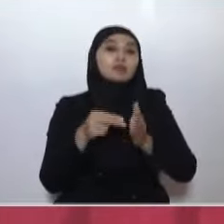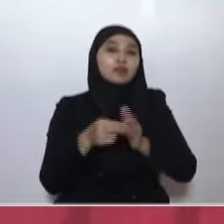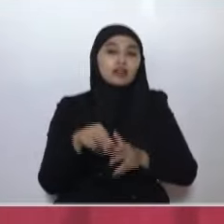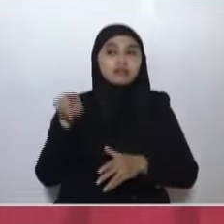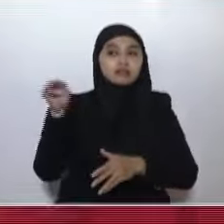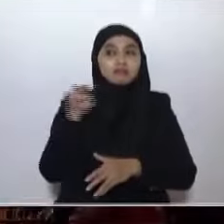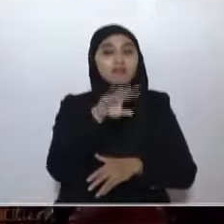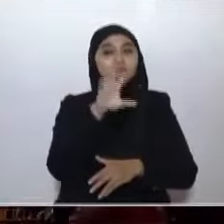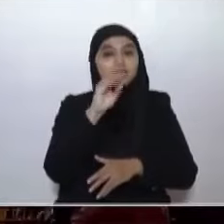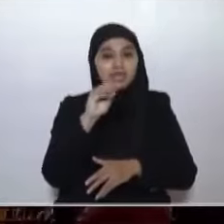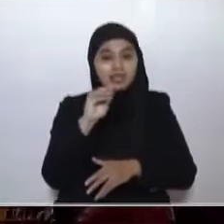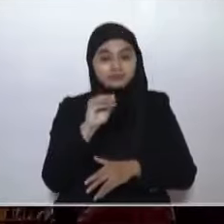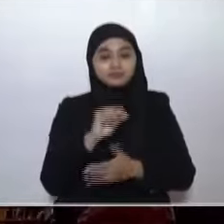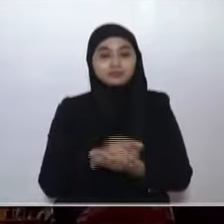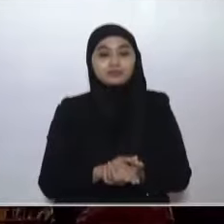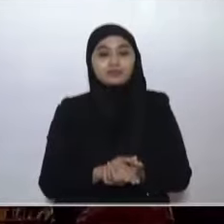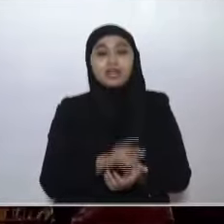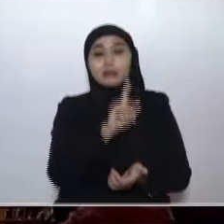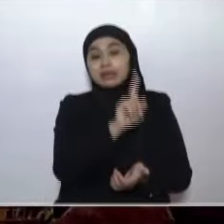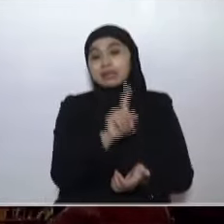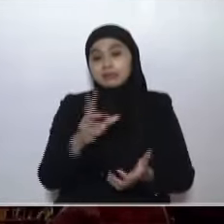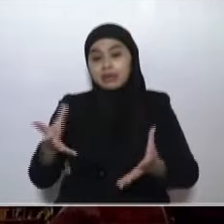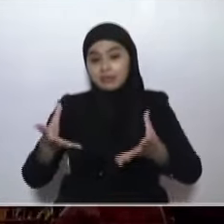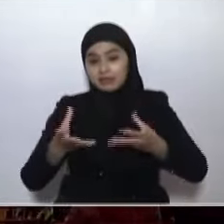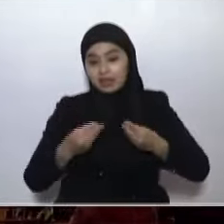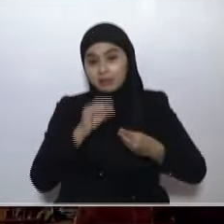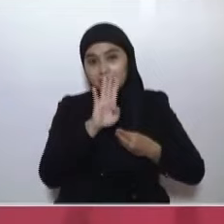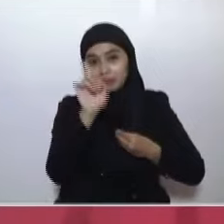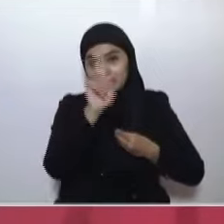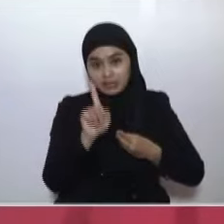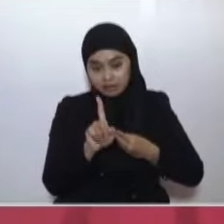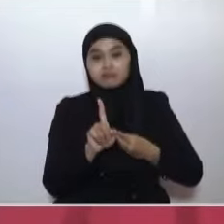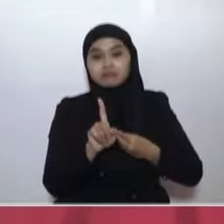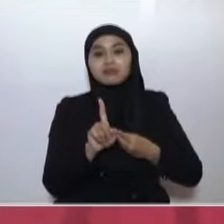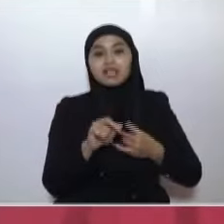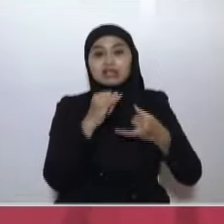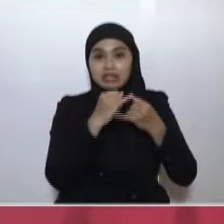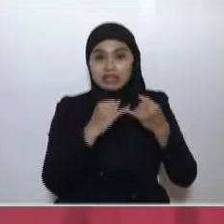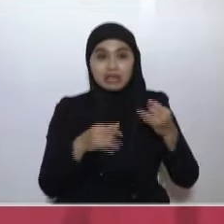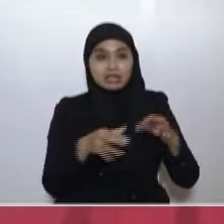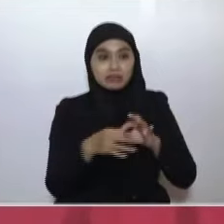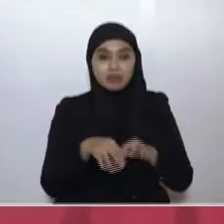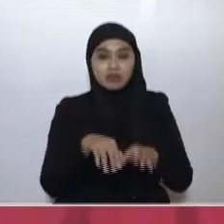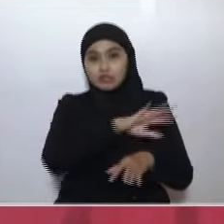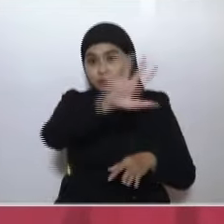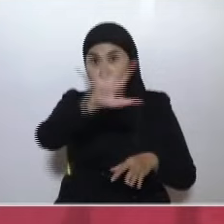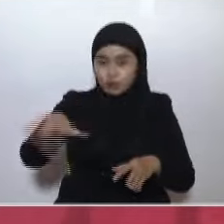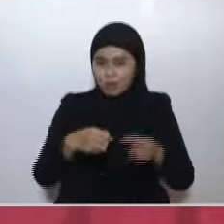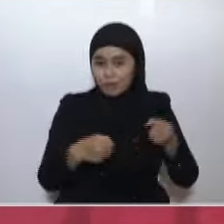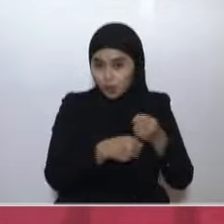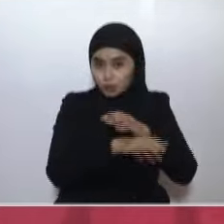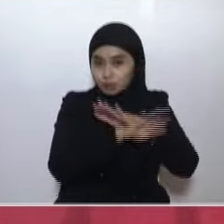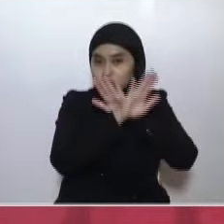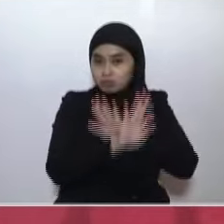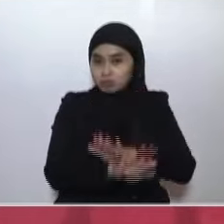nantinya mulai berbicara masing-masing mendapatkan durasi waktu 4 menit sekali lagi terakhir kerja samanya kami mohon dari para pendukung untuk